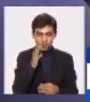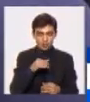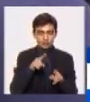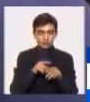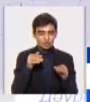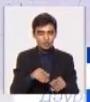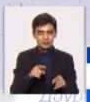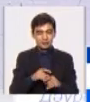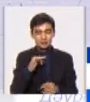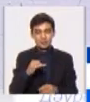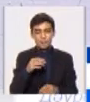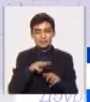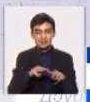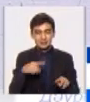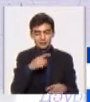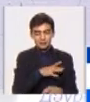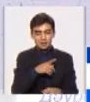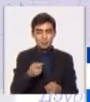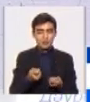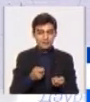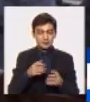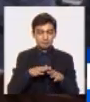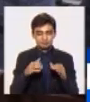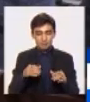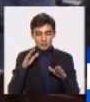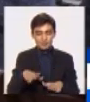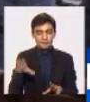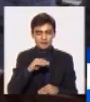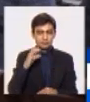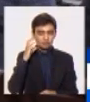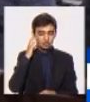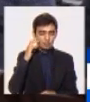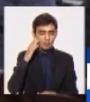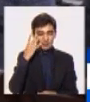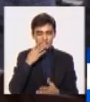самые эмоциональные выступления. По его словам, в правительстве намерены выслушать все мнения.